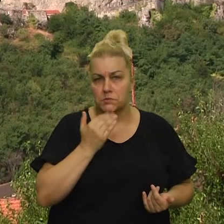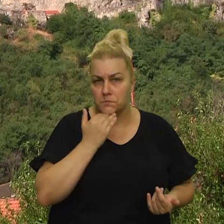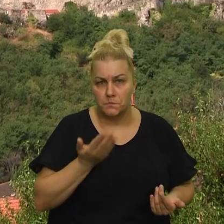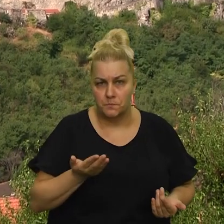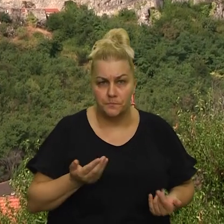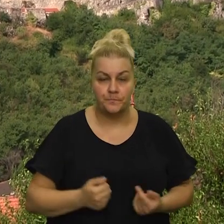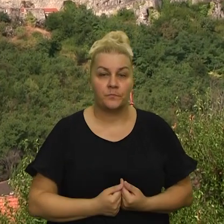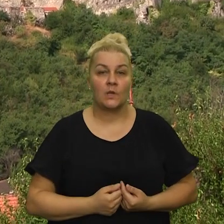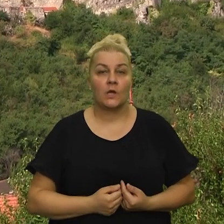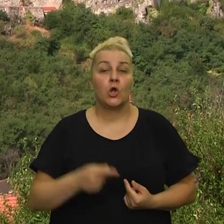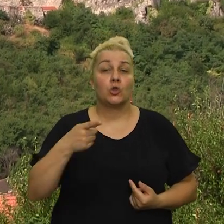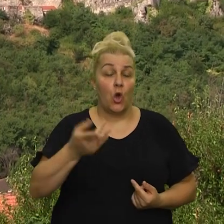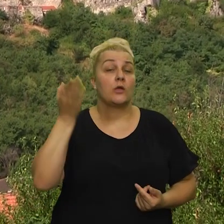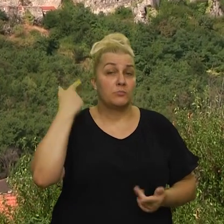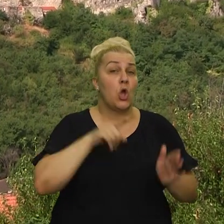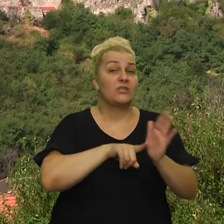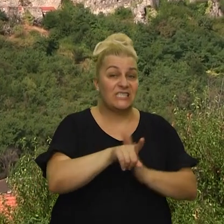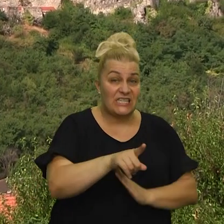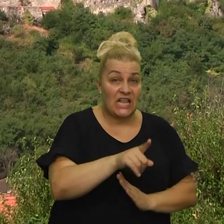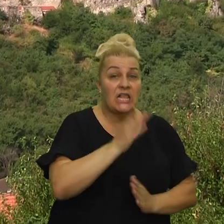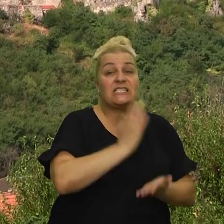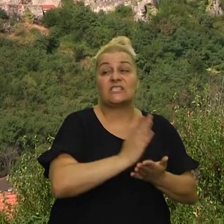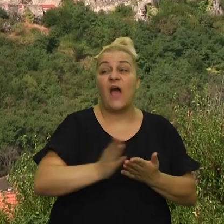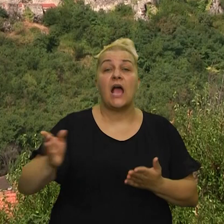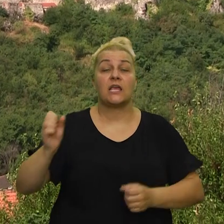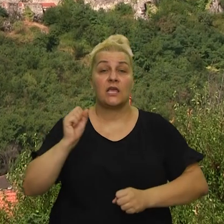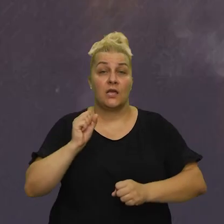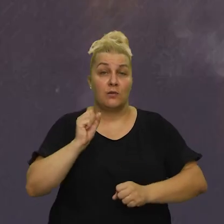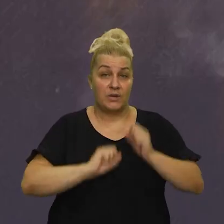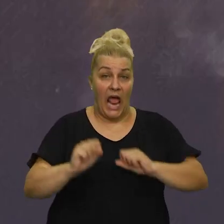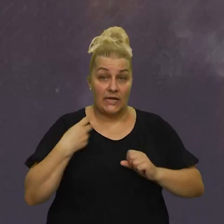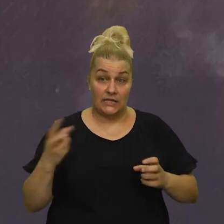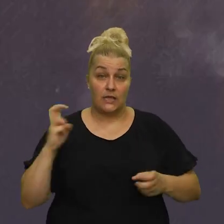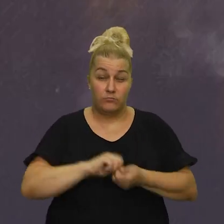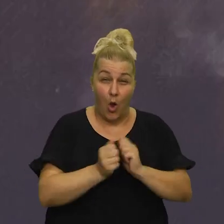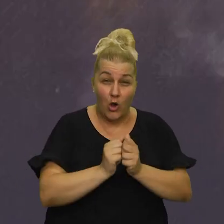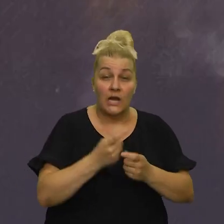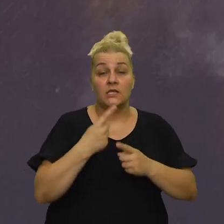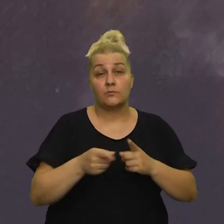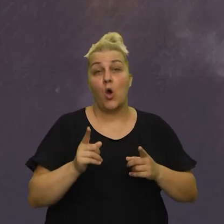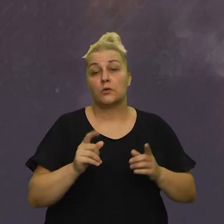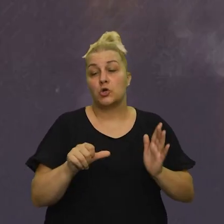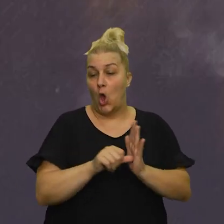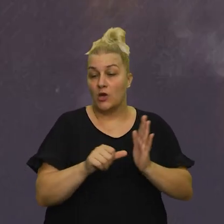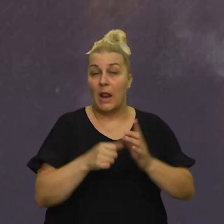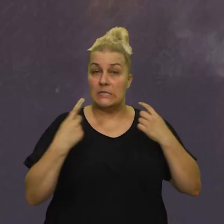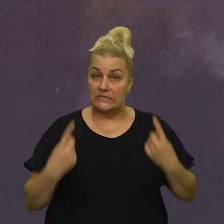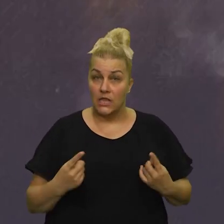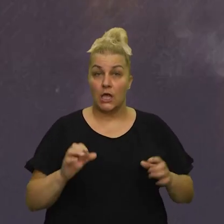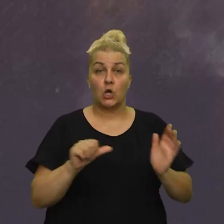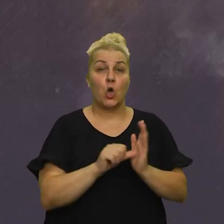i to je, mislim, bio cilj svakog branitelja. Znači da imamo dobar standard, da dobro živimo i tako.